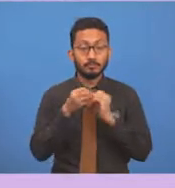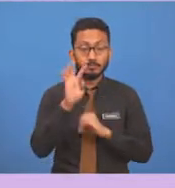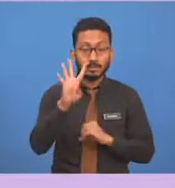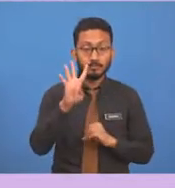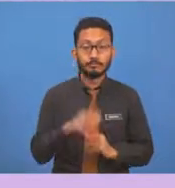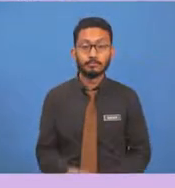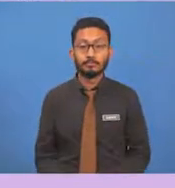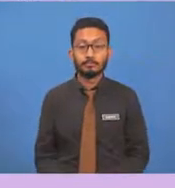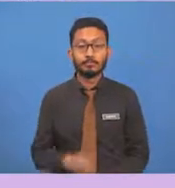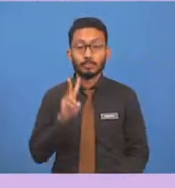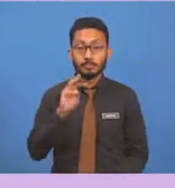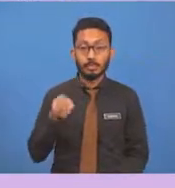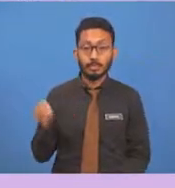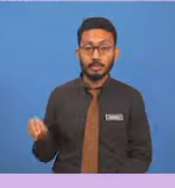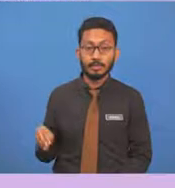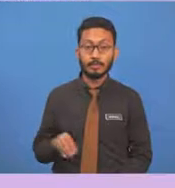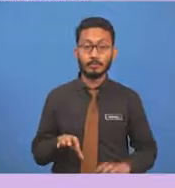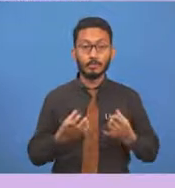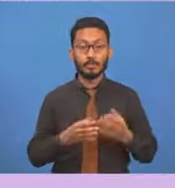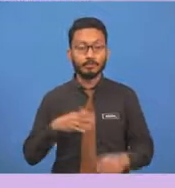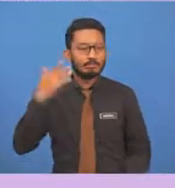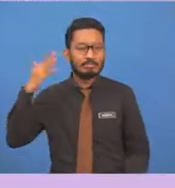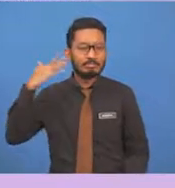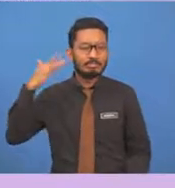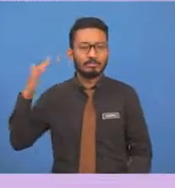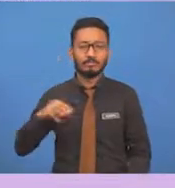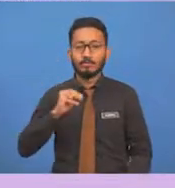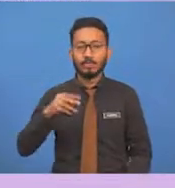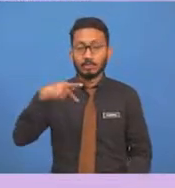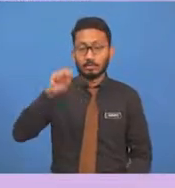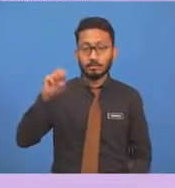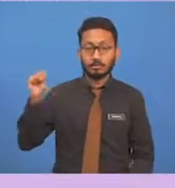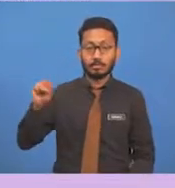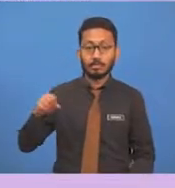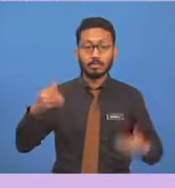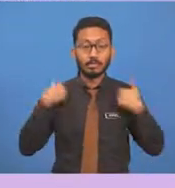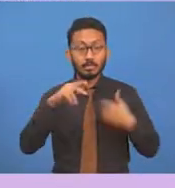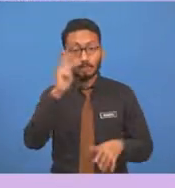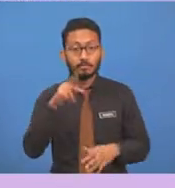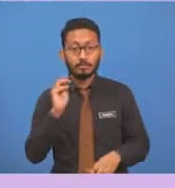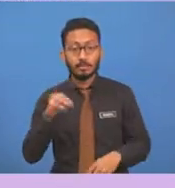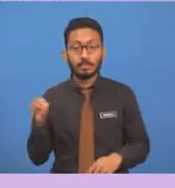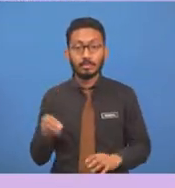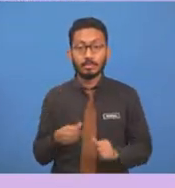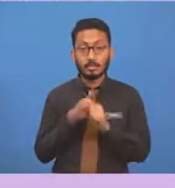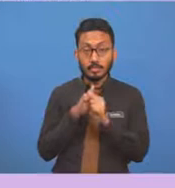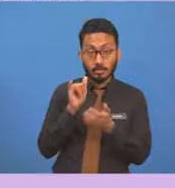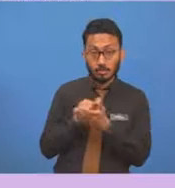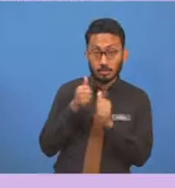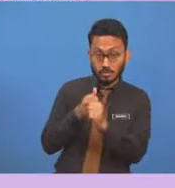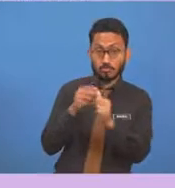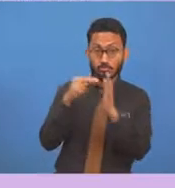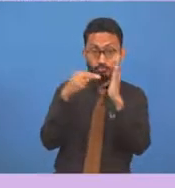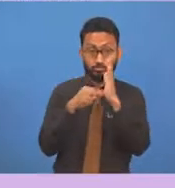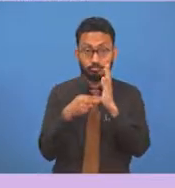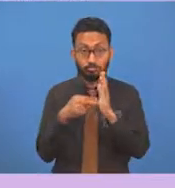dua murid membuat bising di perpustakaan. Adakah murid-murid itu mematuhi peraturan bilik